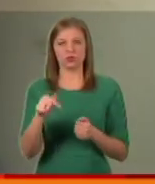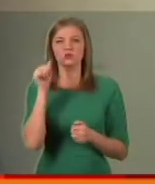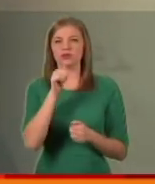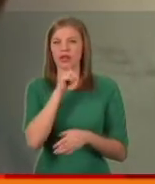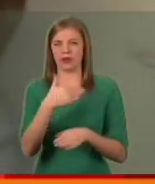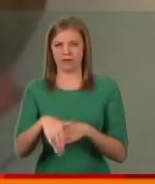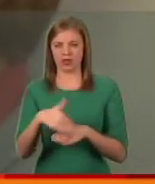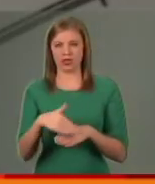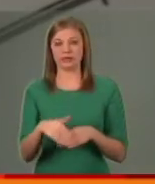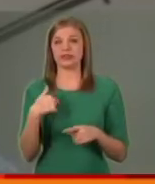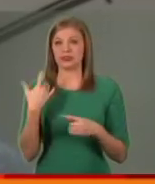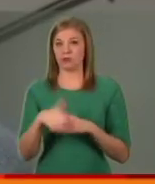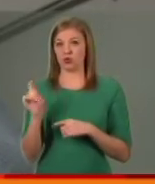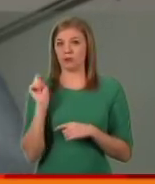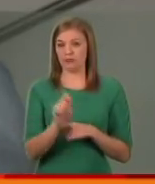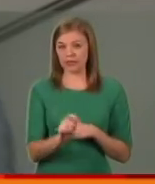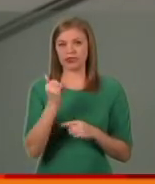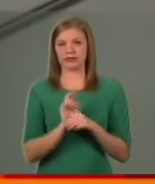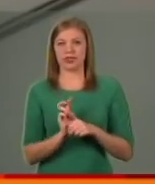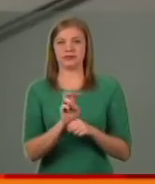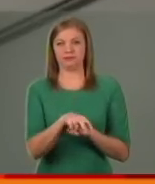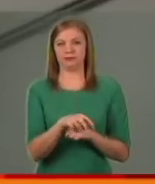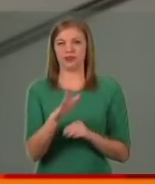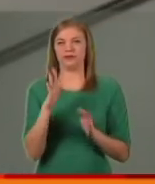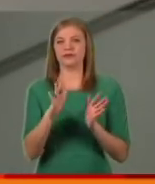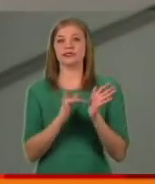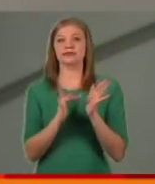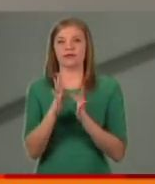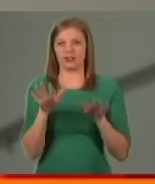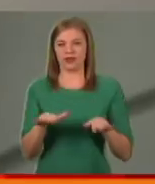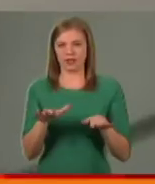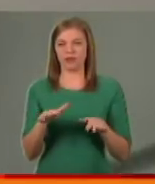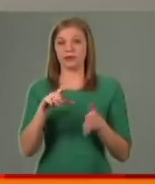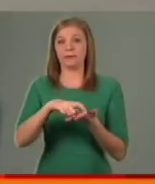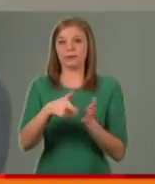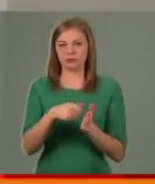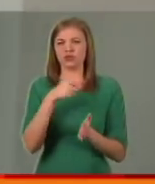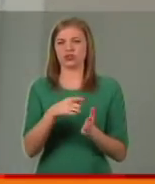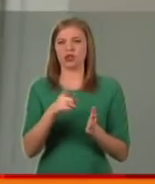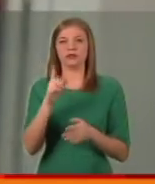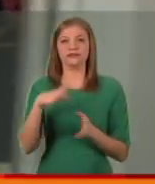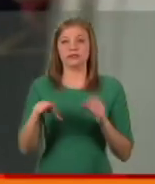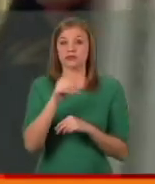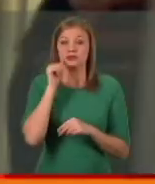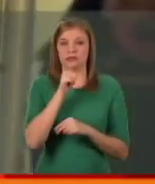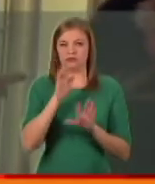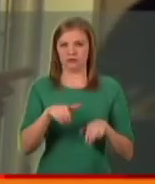таємна адреса. Це ми вже приїхали і зараз заходимо у Святая Святих, приміщення, яке за сімома замками у